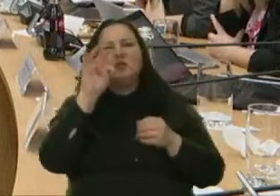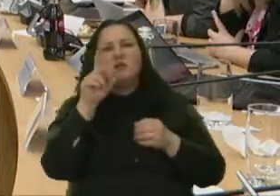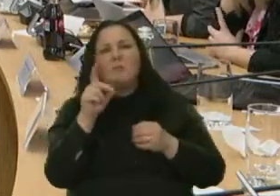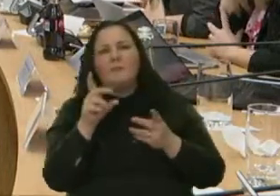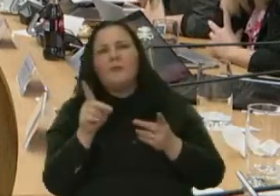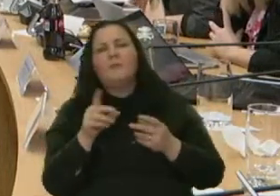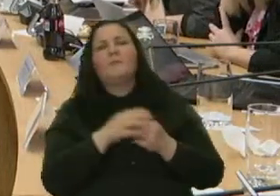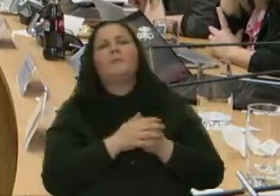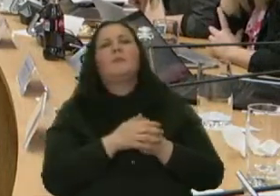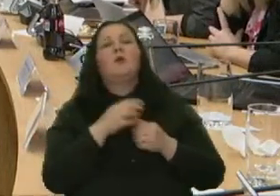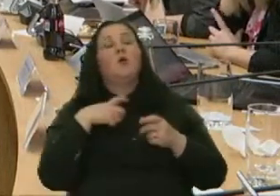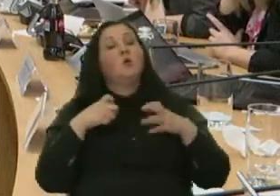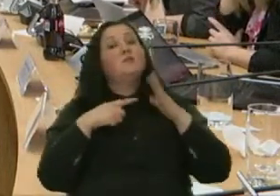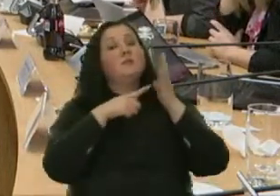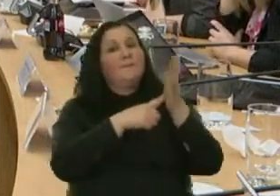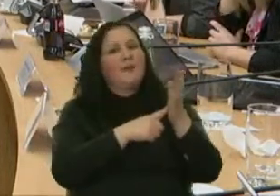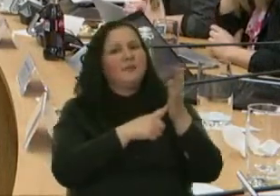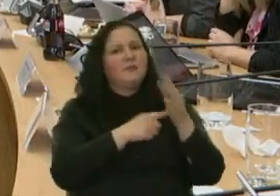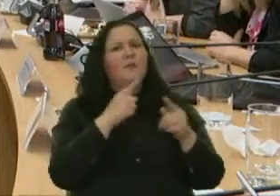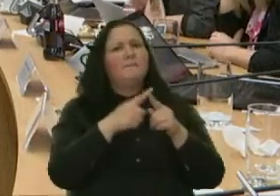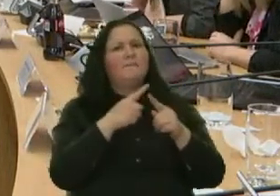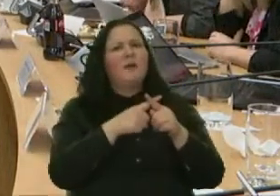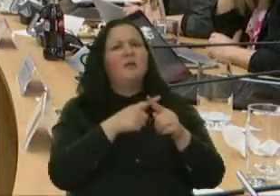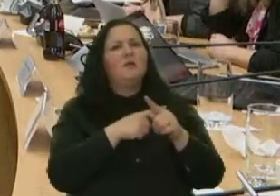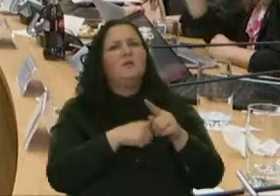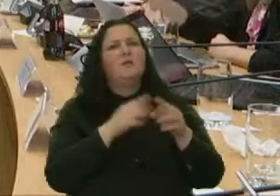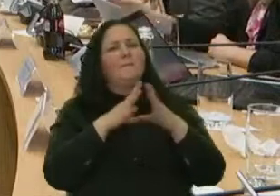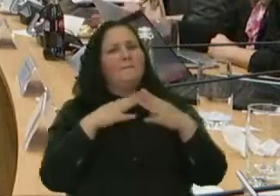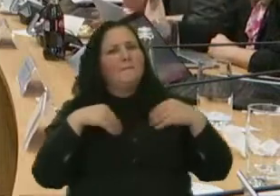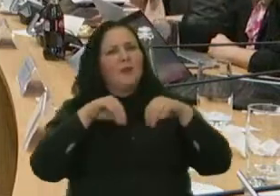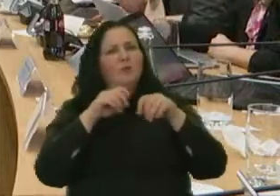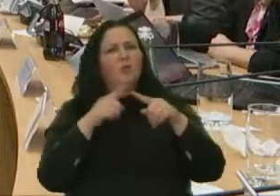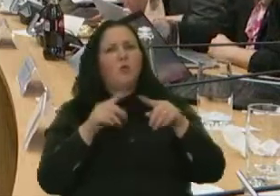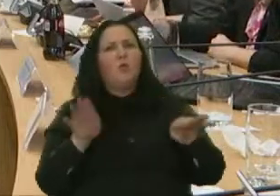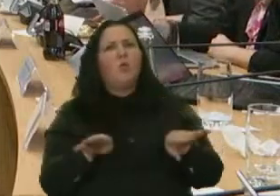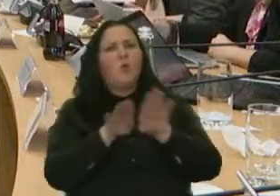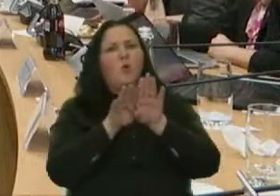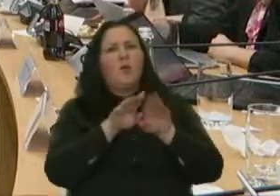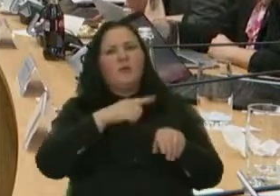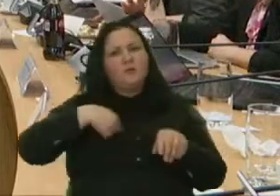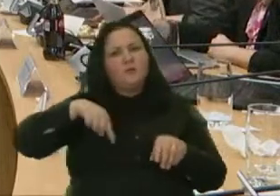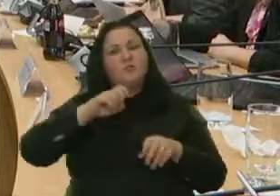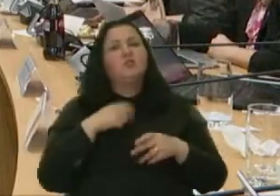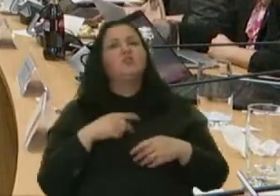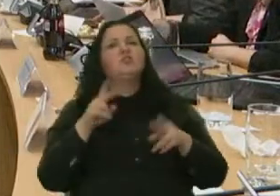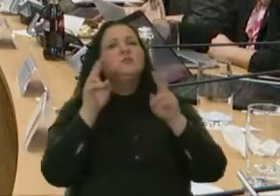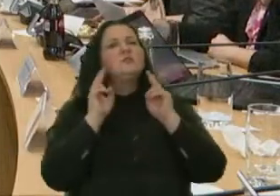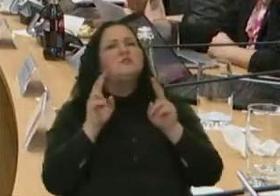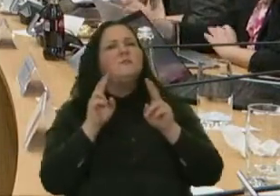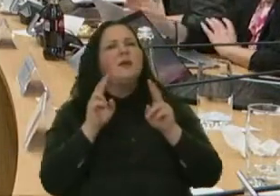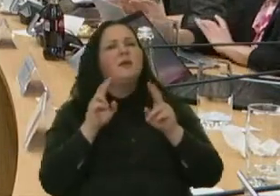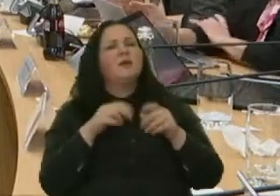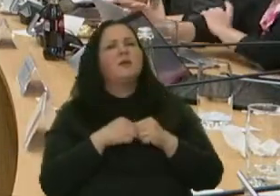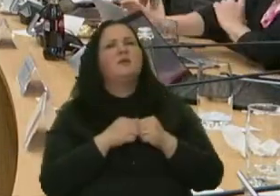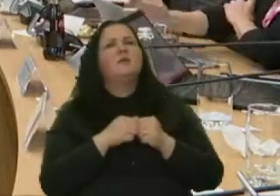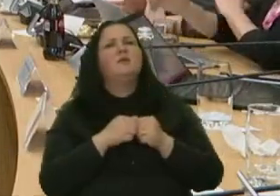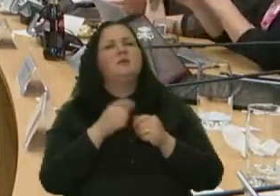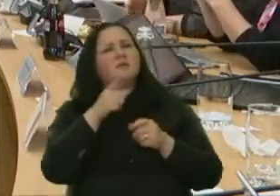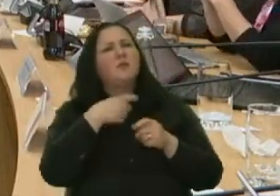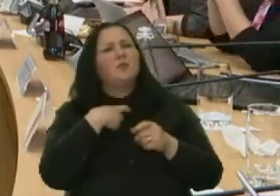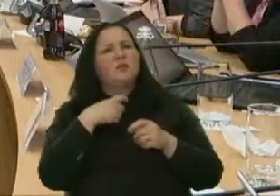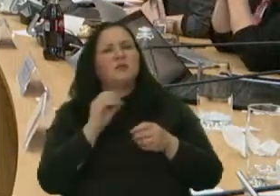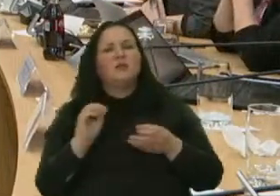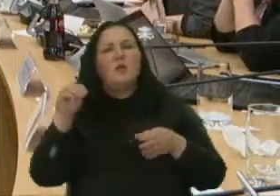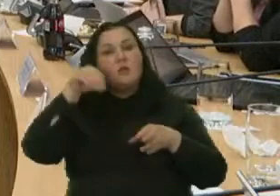câteva o să le prezentăm pe rând împreună cu colegii mei și sper să vă convingem să le includeți